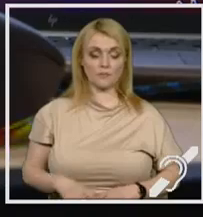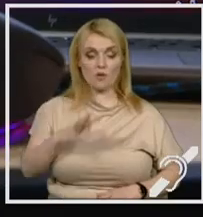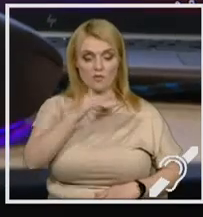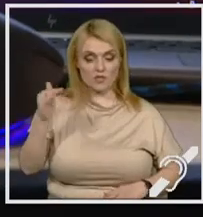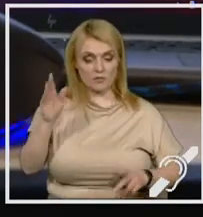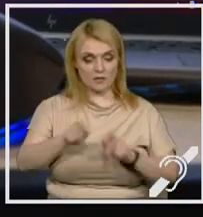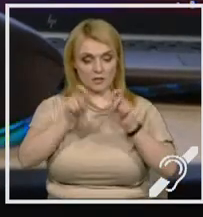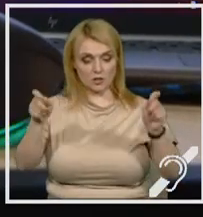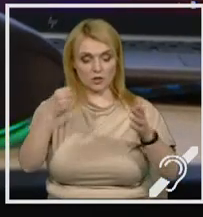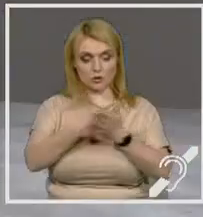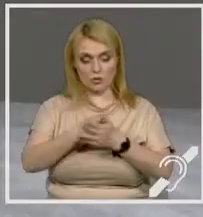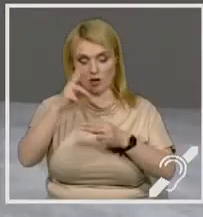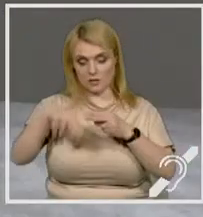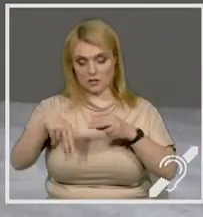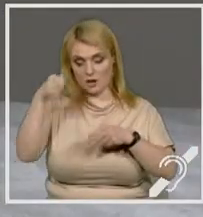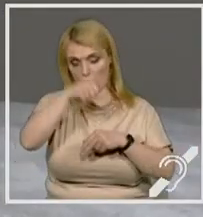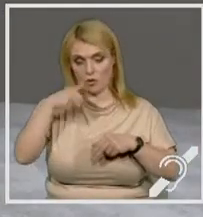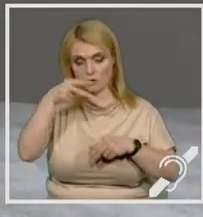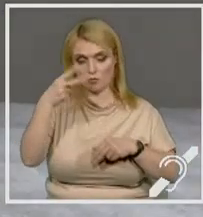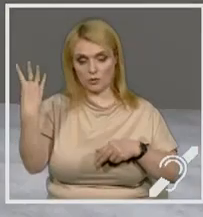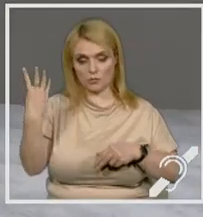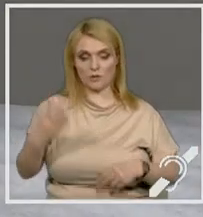oficial până la finele an ani 2024